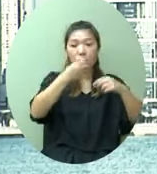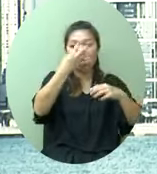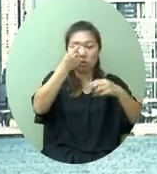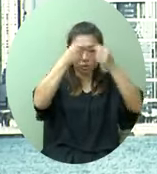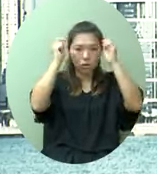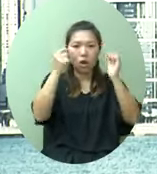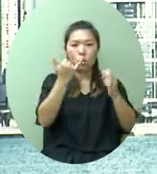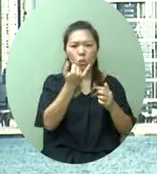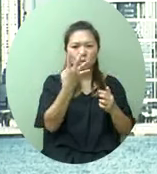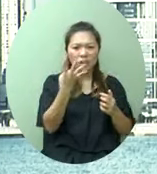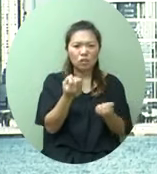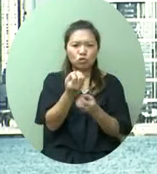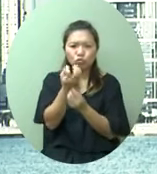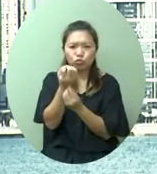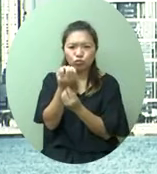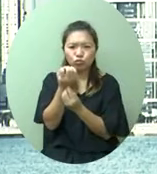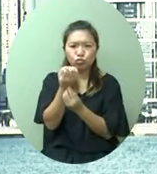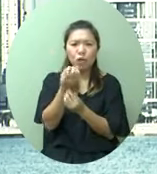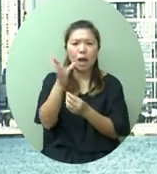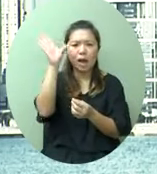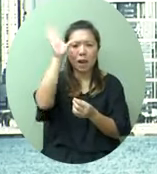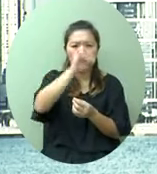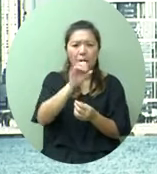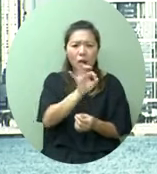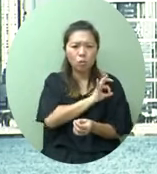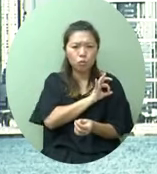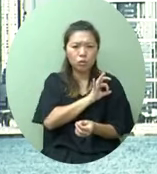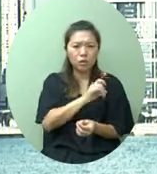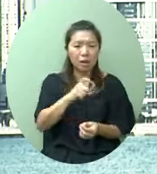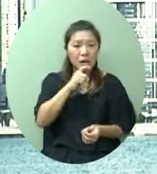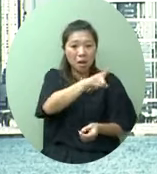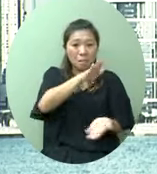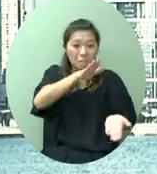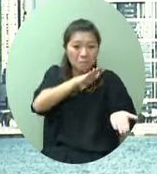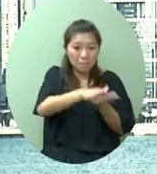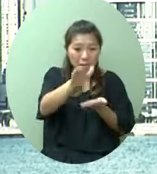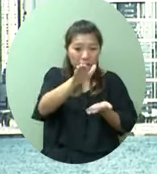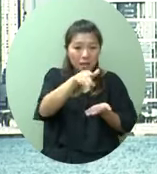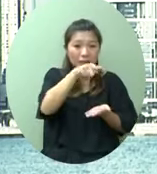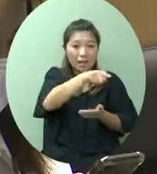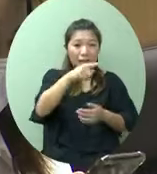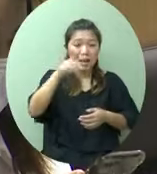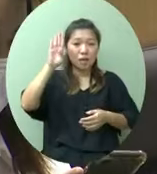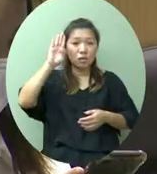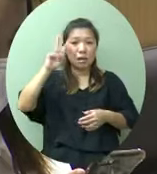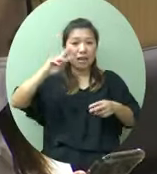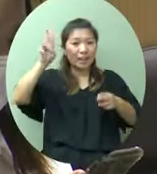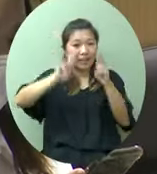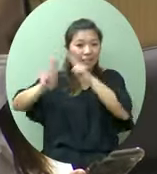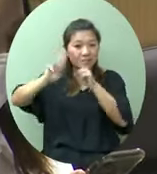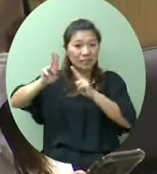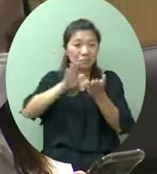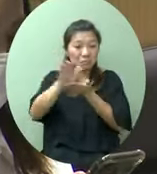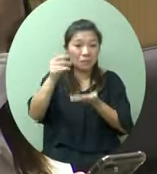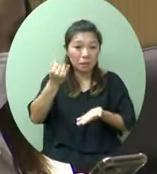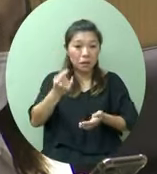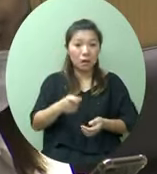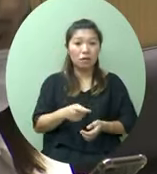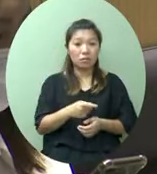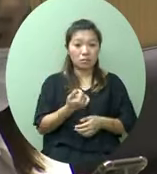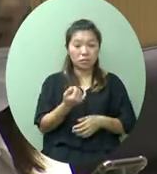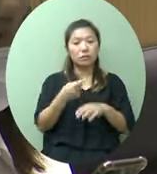六四燭光晚會又不可以再繼續舉行的話，那會不會是一個抹殺歷史的一個現象呢在香港？另外剛才講到通關那